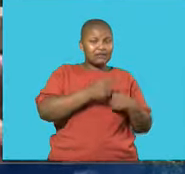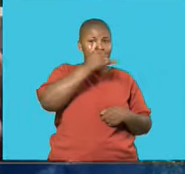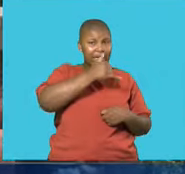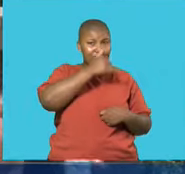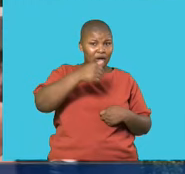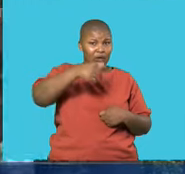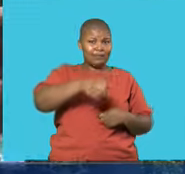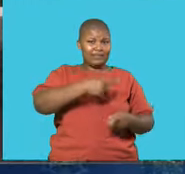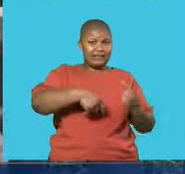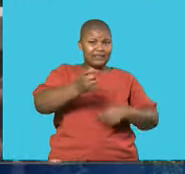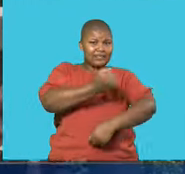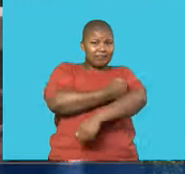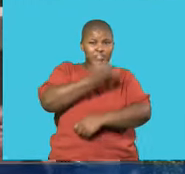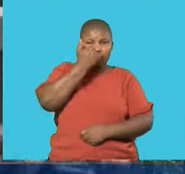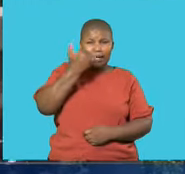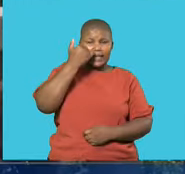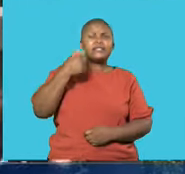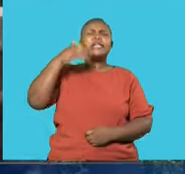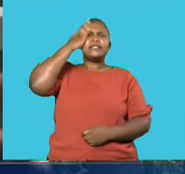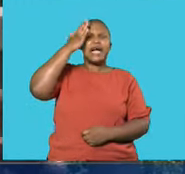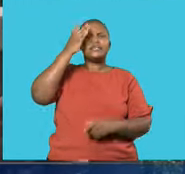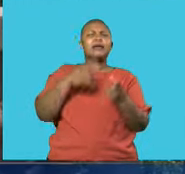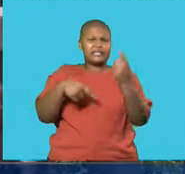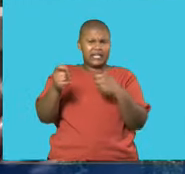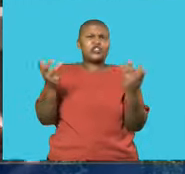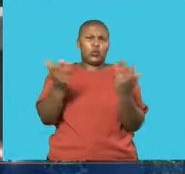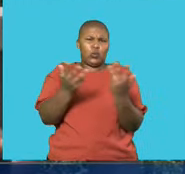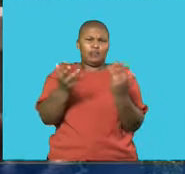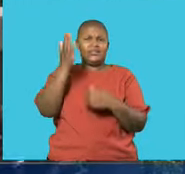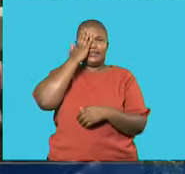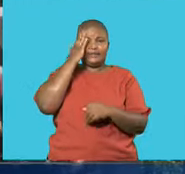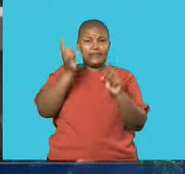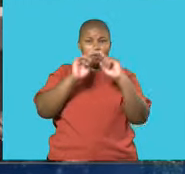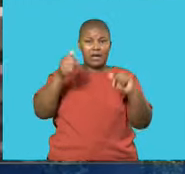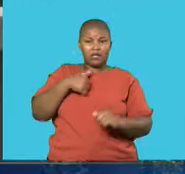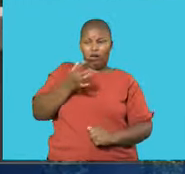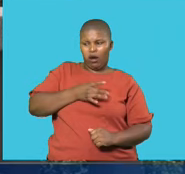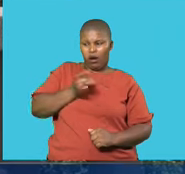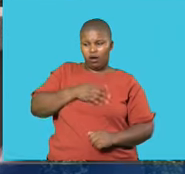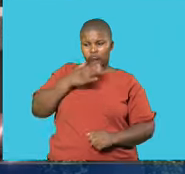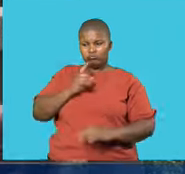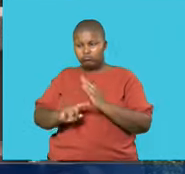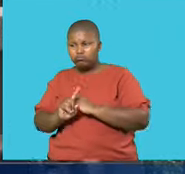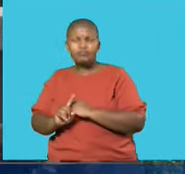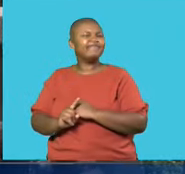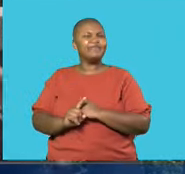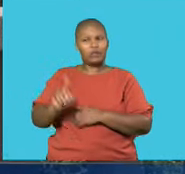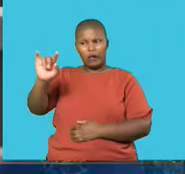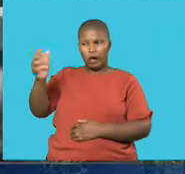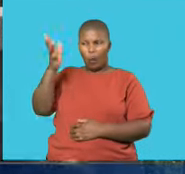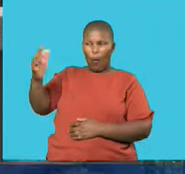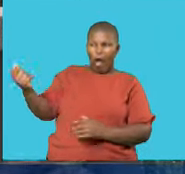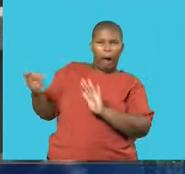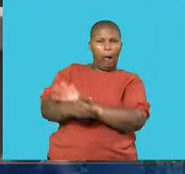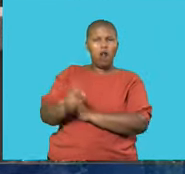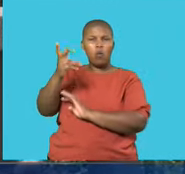abanye siyayazi indawo sibonisiwe ukuthi no lapha kodwa masihambela khona bayastritina babonisa ngathi no